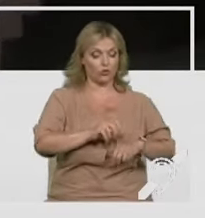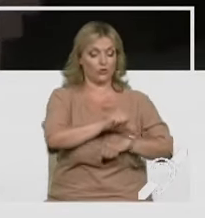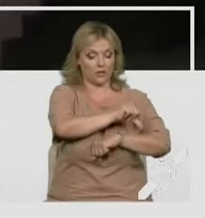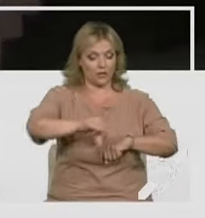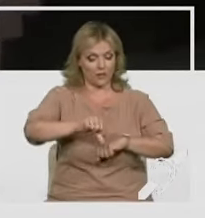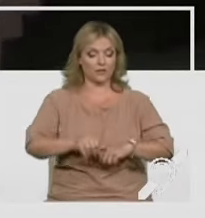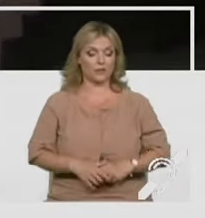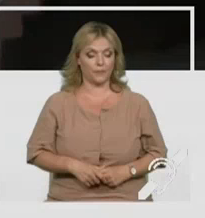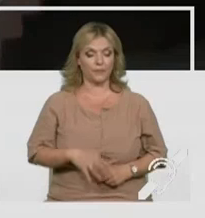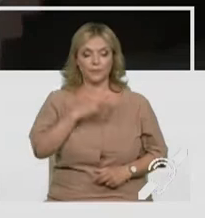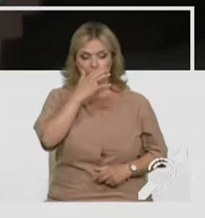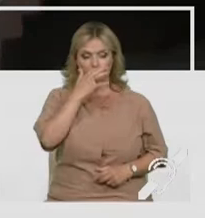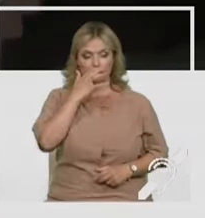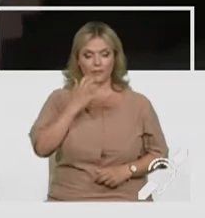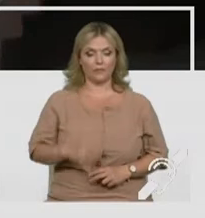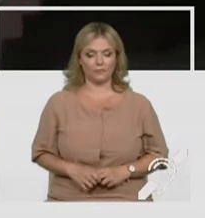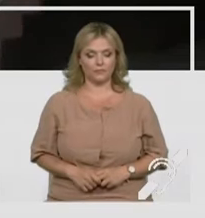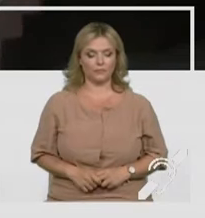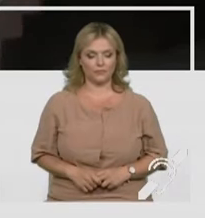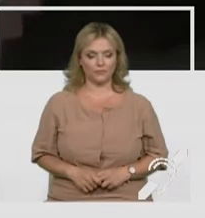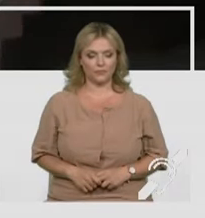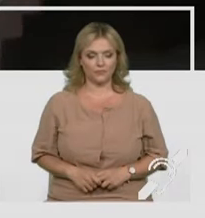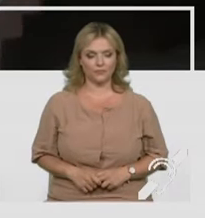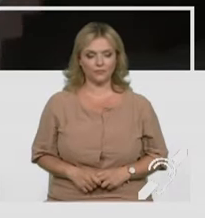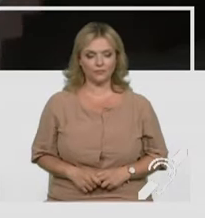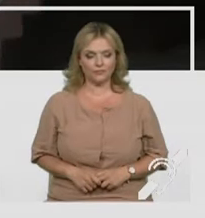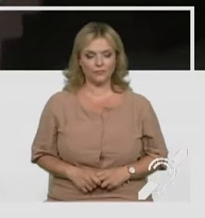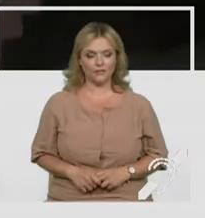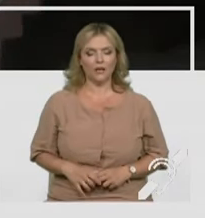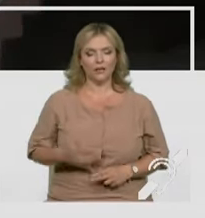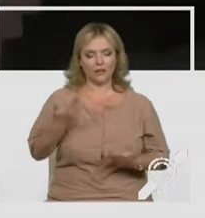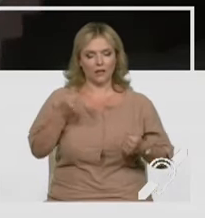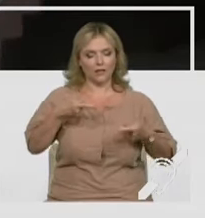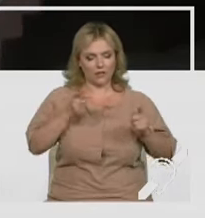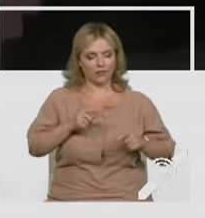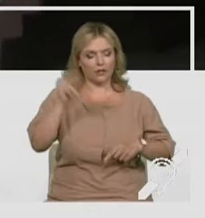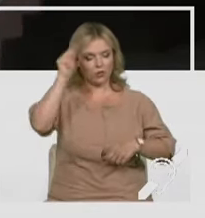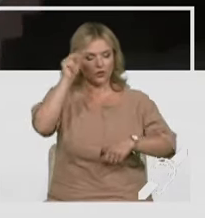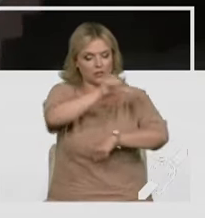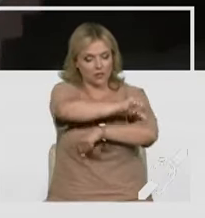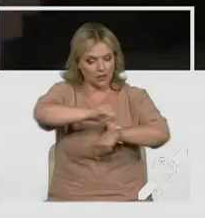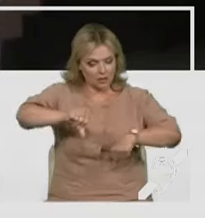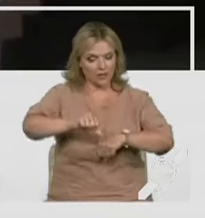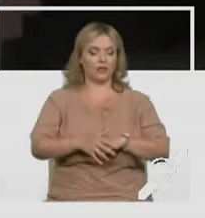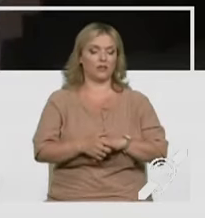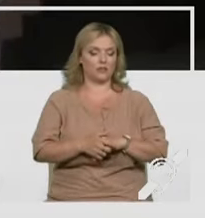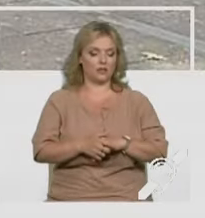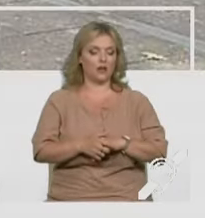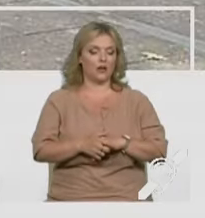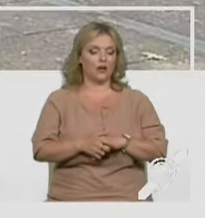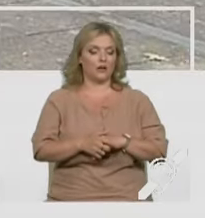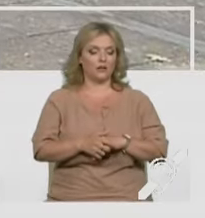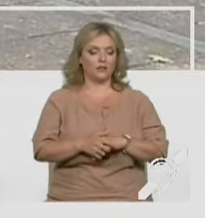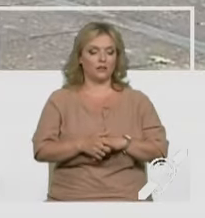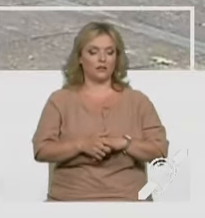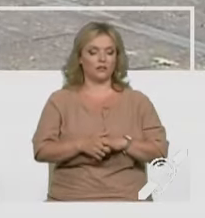pe domeniile din țările NATO, cu misiuni de menținere a păcii.